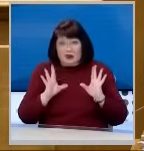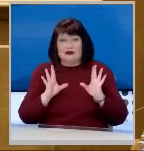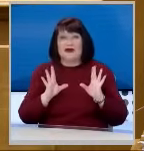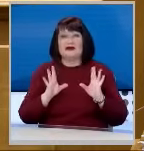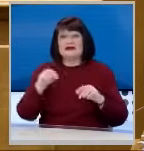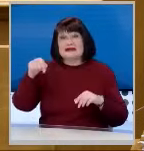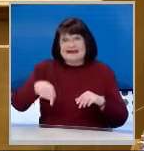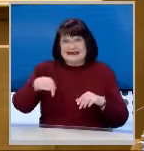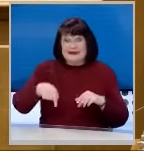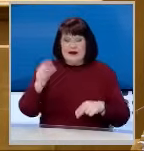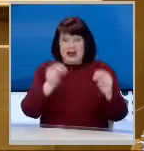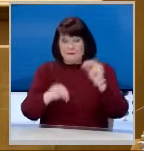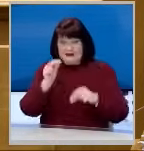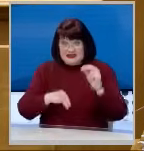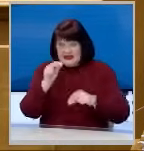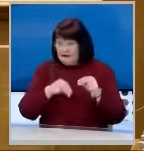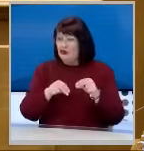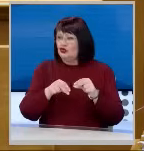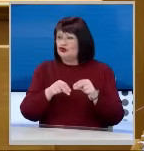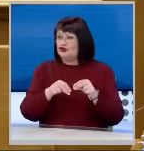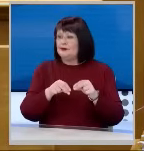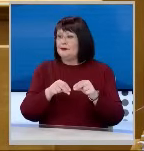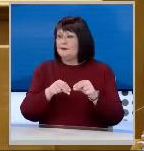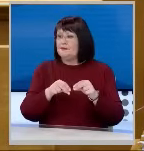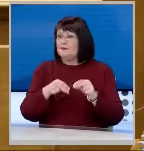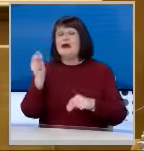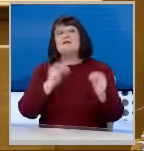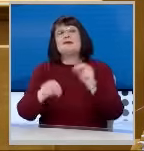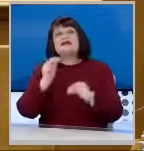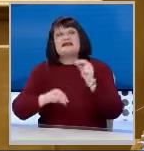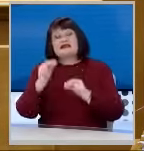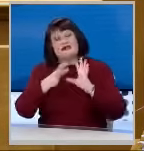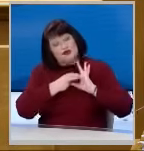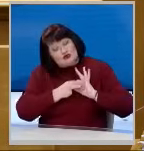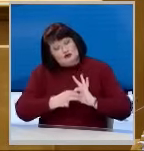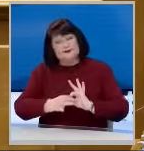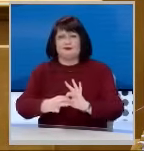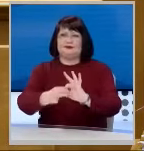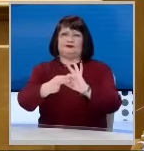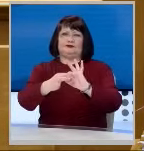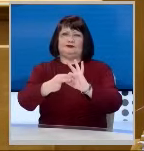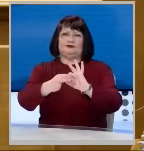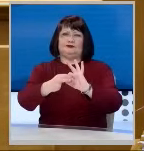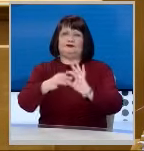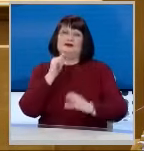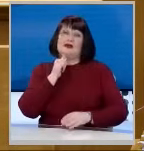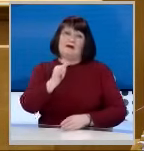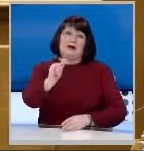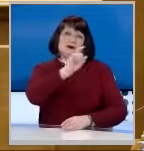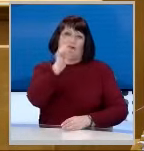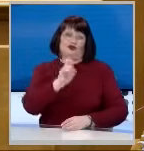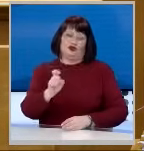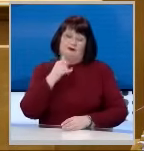αποψινή σας ψήφος είναι ψήφος που θα σας συνοδεύει για